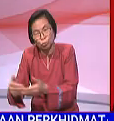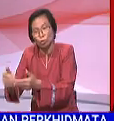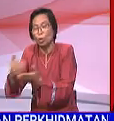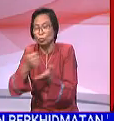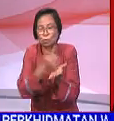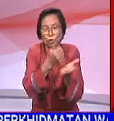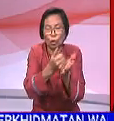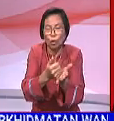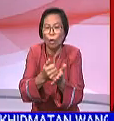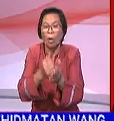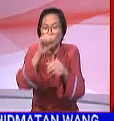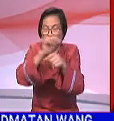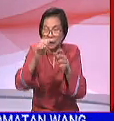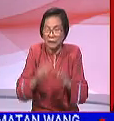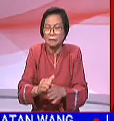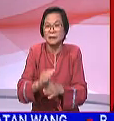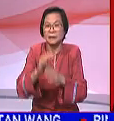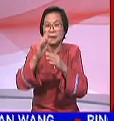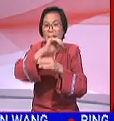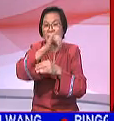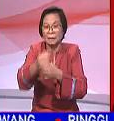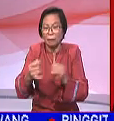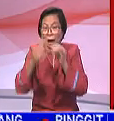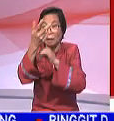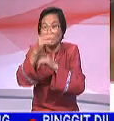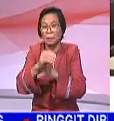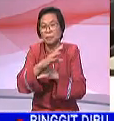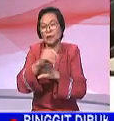menyantuni warga Jabatan Penyiaran Kelantan yang ditimpa musibah.